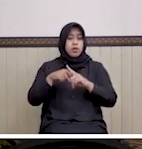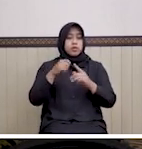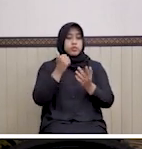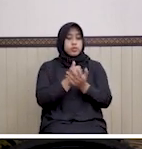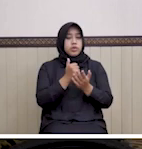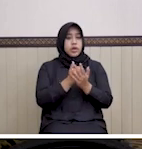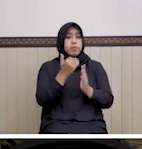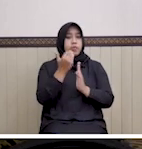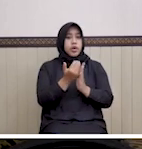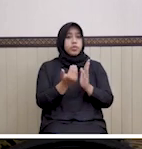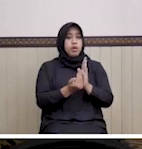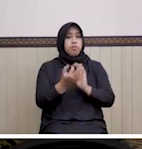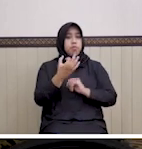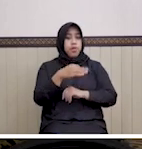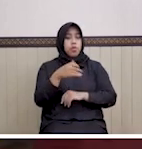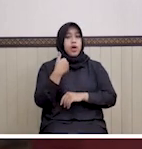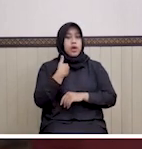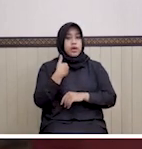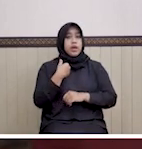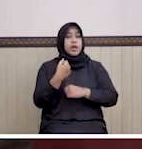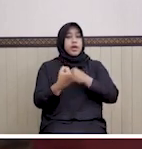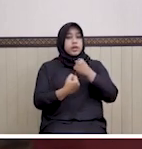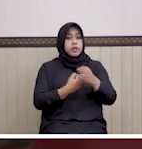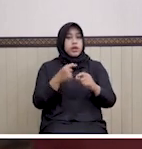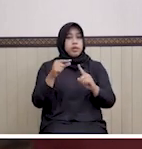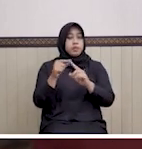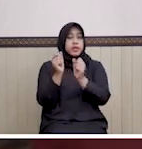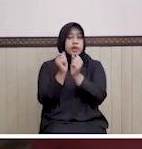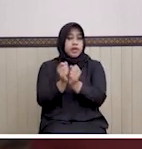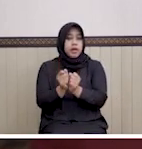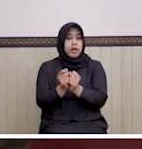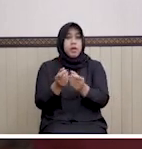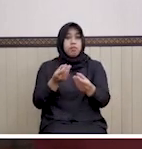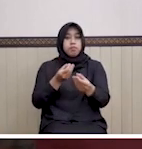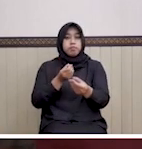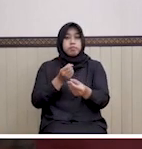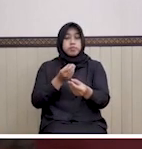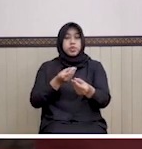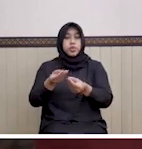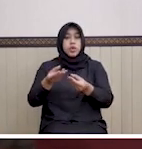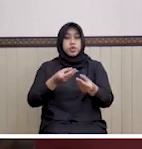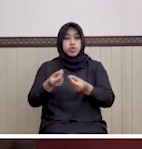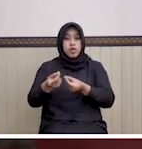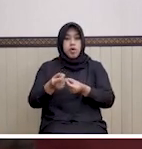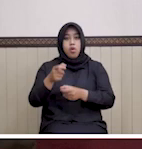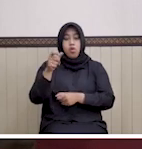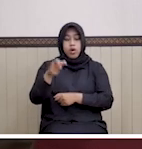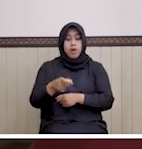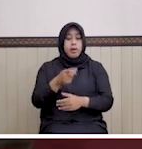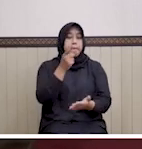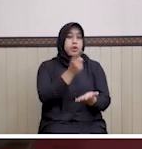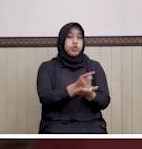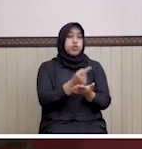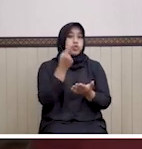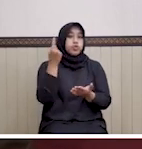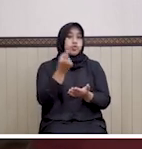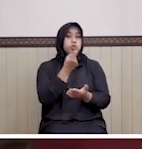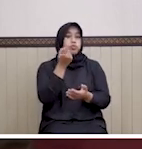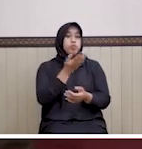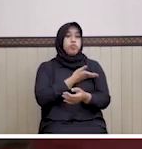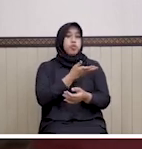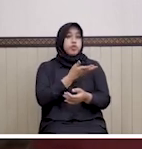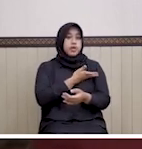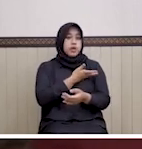memang ada kalau kita bicara tindak pidana bentuk tindak pidana perdagangan orang itu penuntut umum punya kewenangan